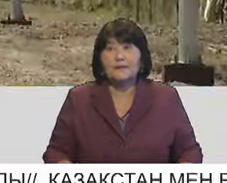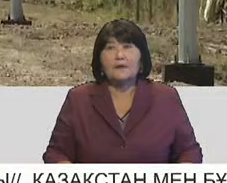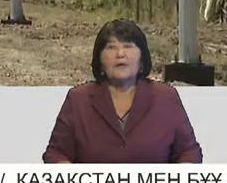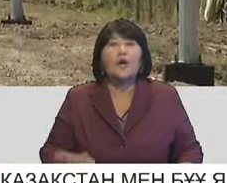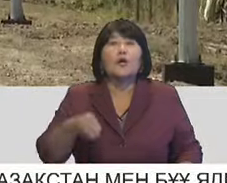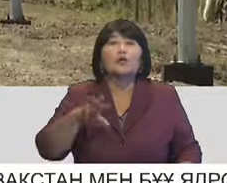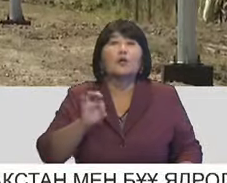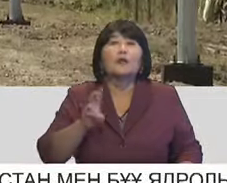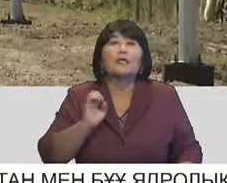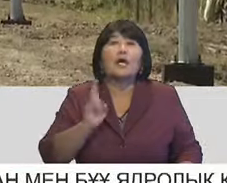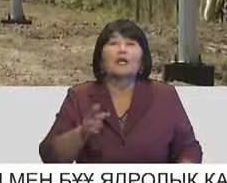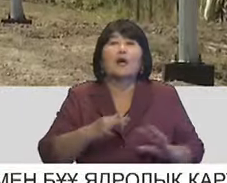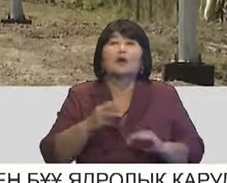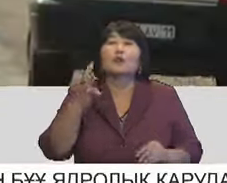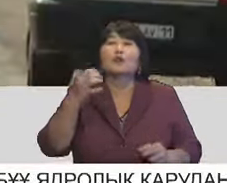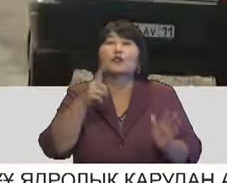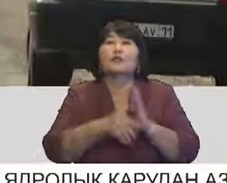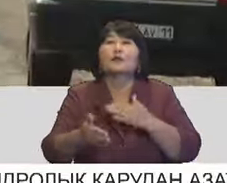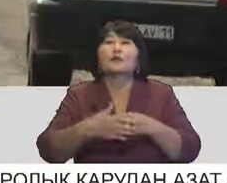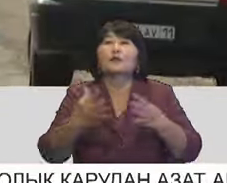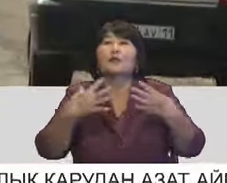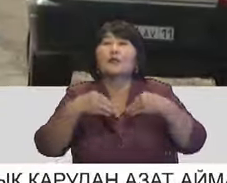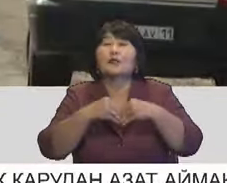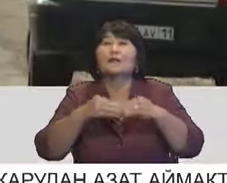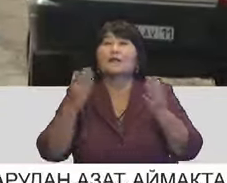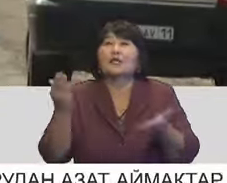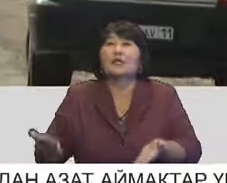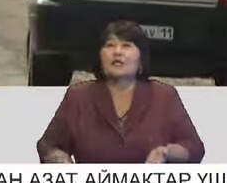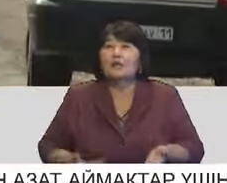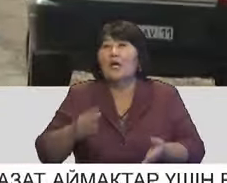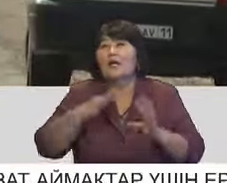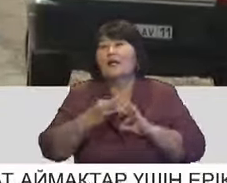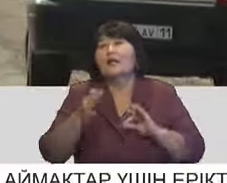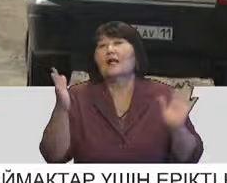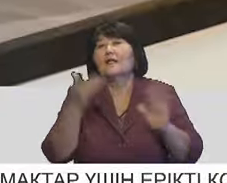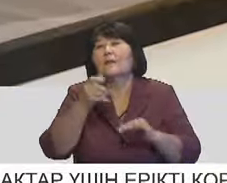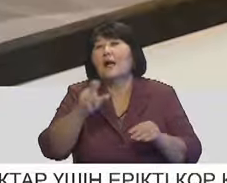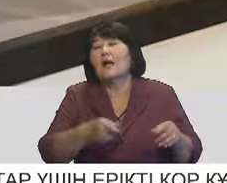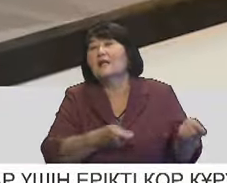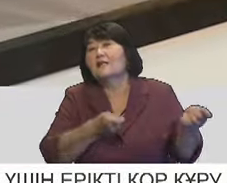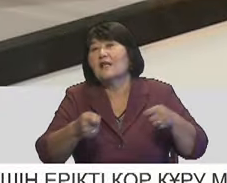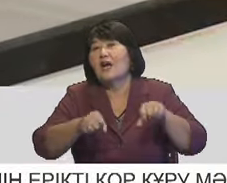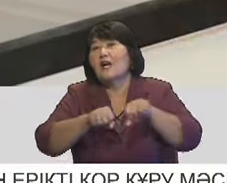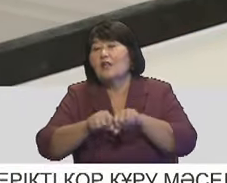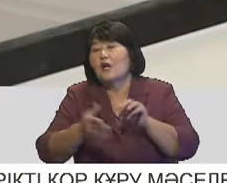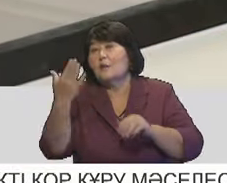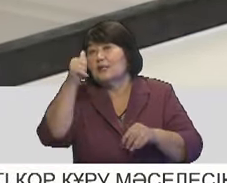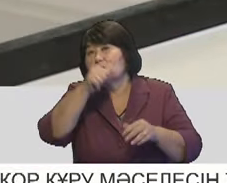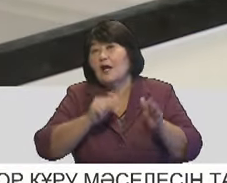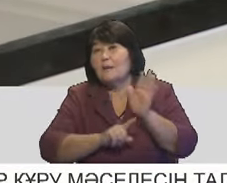Төменарық ауылында 470-ке тарта шаңырақ түтін түтетіп отыр. Елді мекенге табиғи газ тарту жұмыстары былтыр басталған